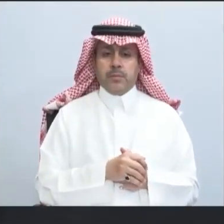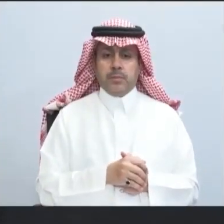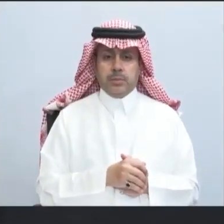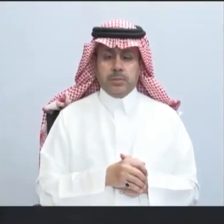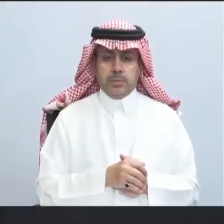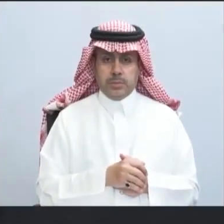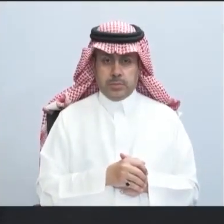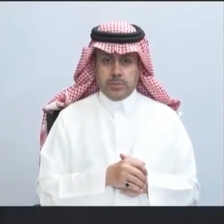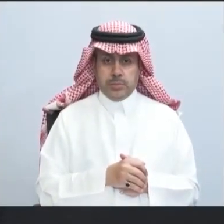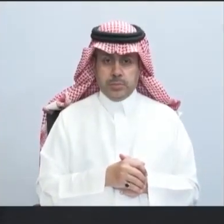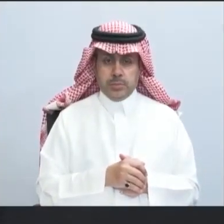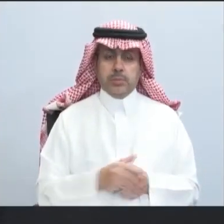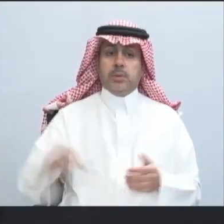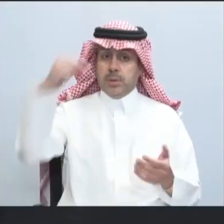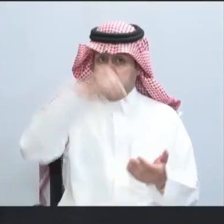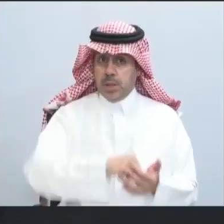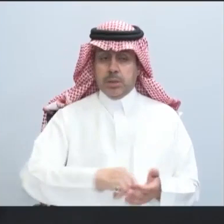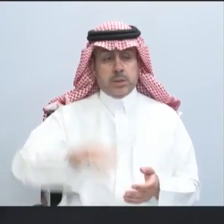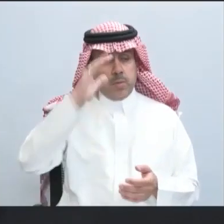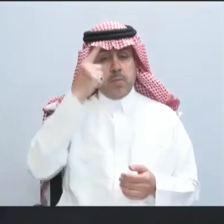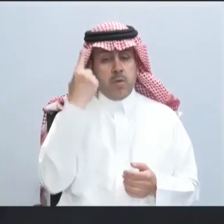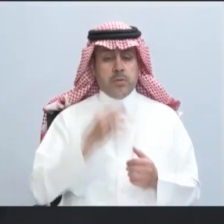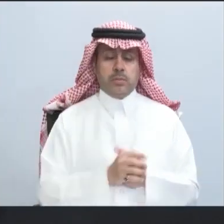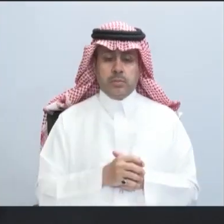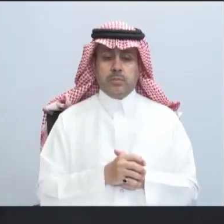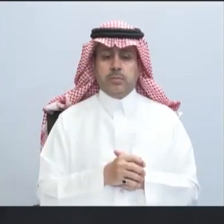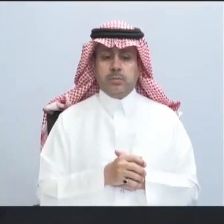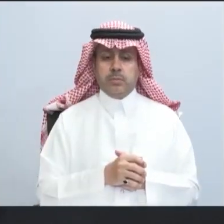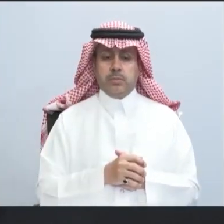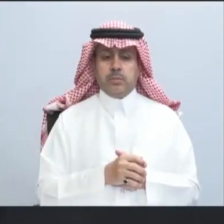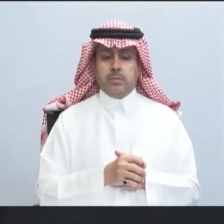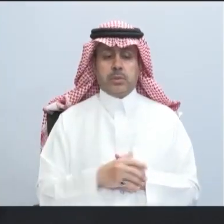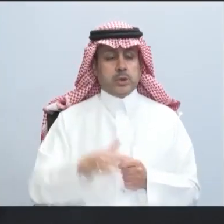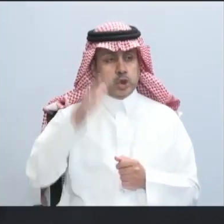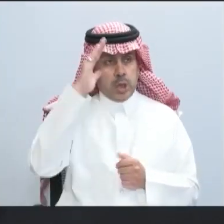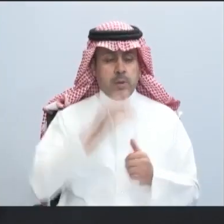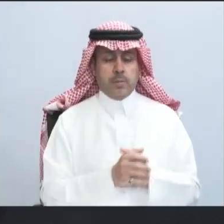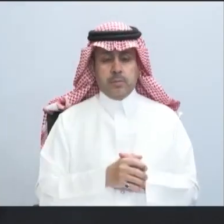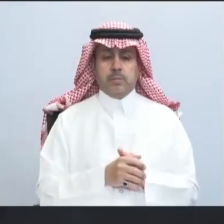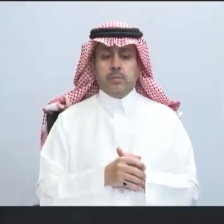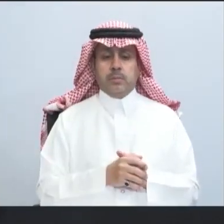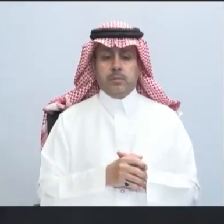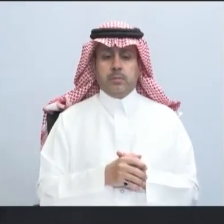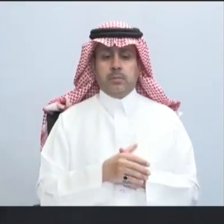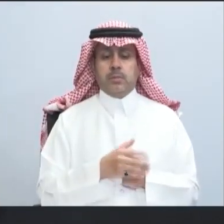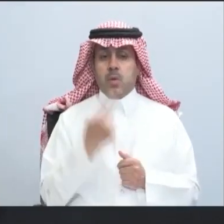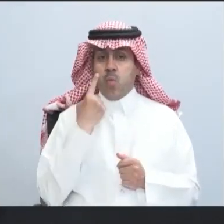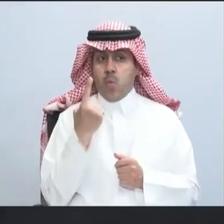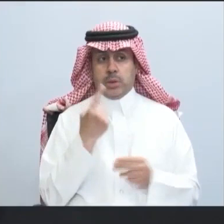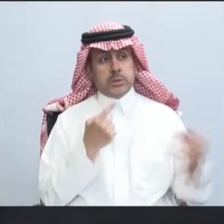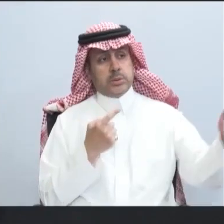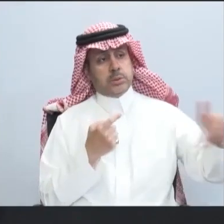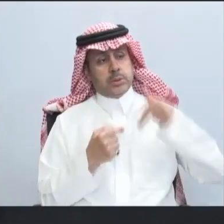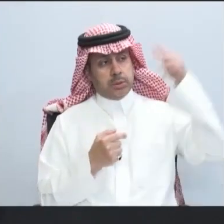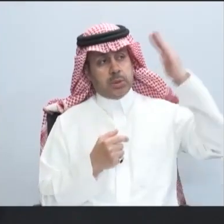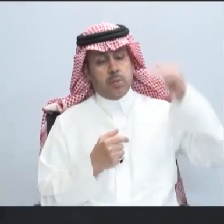او اذا دخلوا وسلموا و لم يكن موجود الا انت في الفصل وقال السلام عليكم وانت لوحدك في الفصل